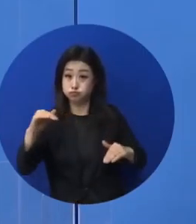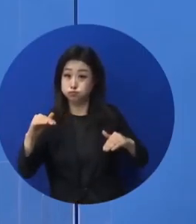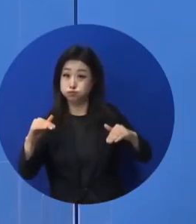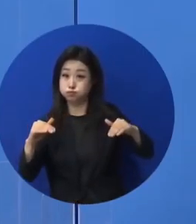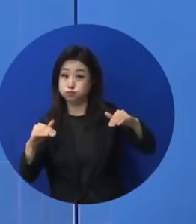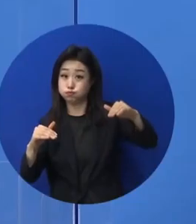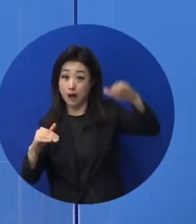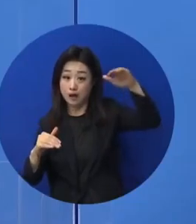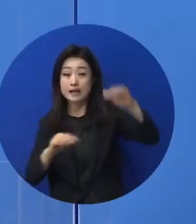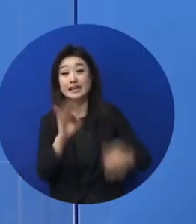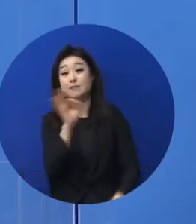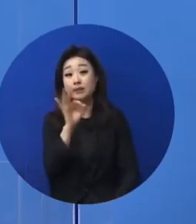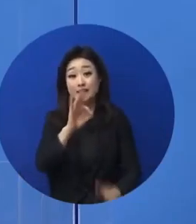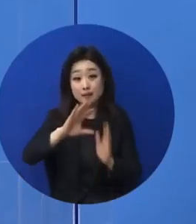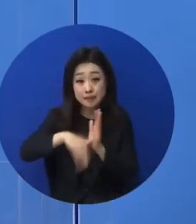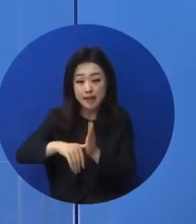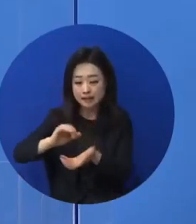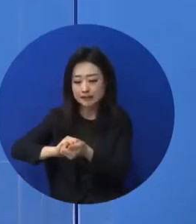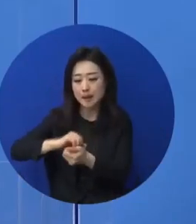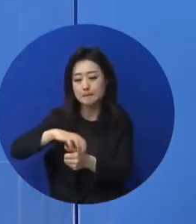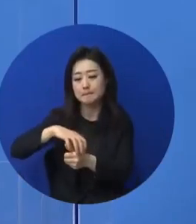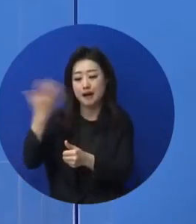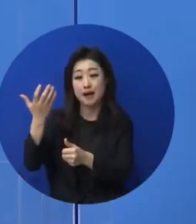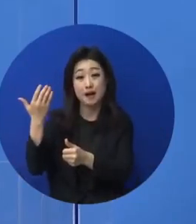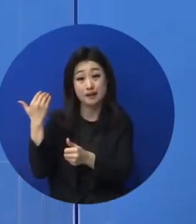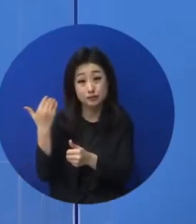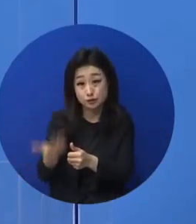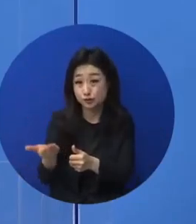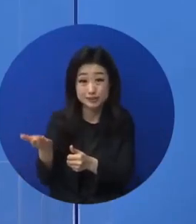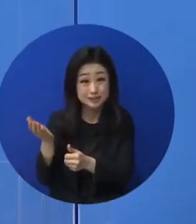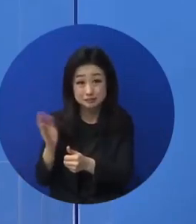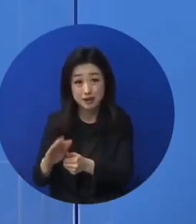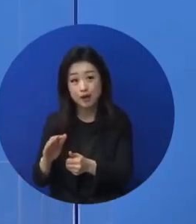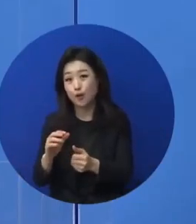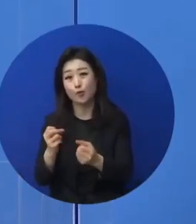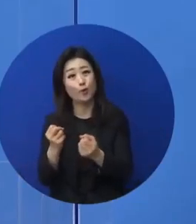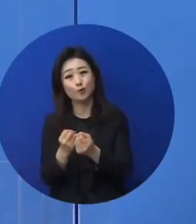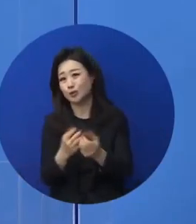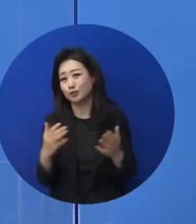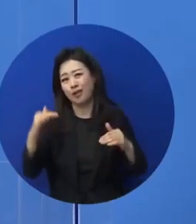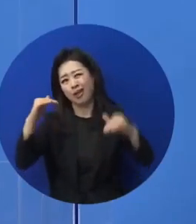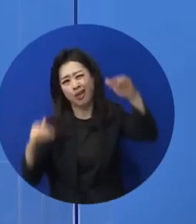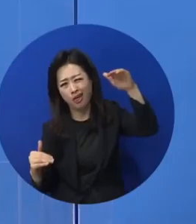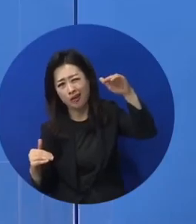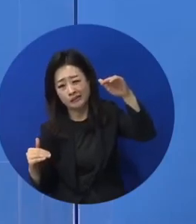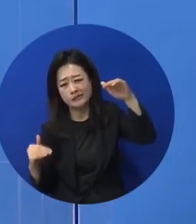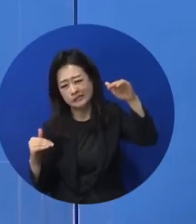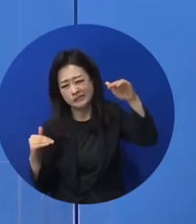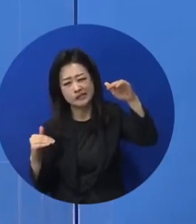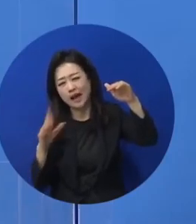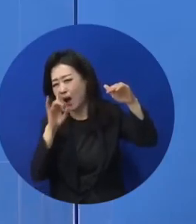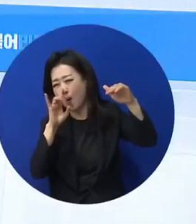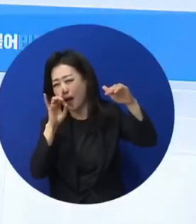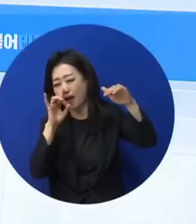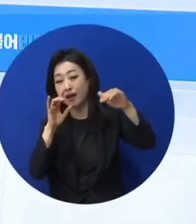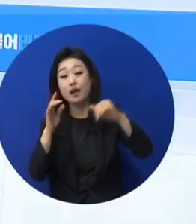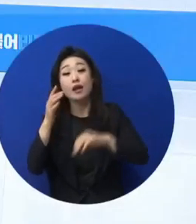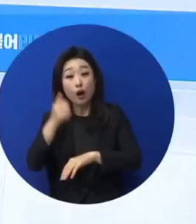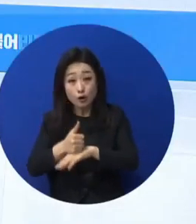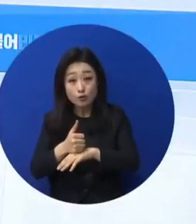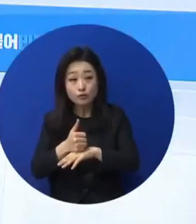김영삼 대통령이 이걸 다 풀었습니다만 그때는 때가 늦었습니다. 서울서 멀면 멀수록 살기 힘든 도시가 되었죠. 이제 판을 확 바꿔야 살